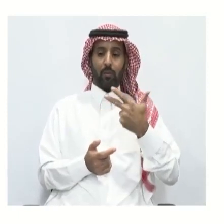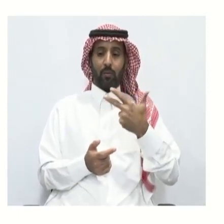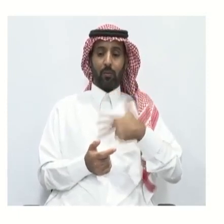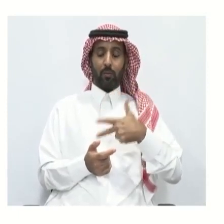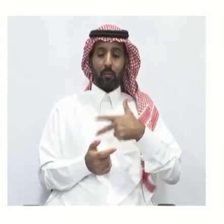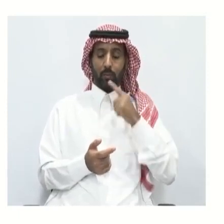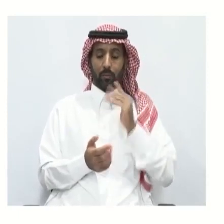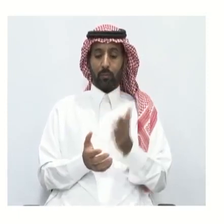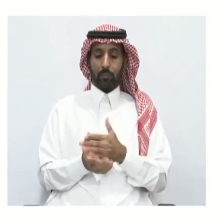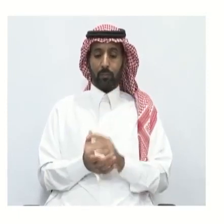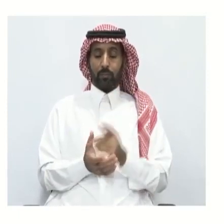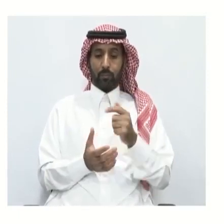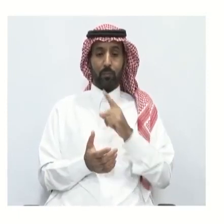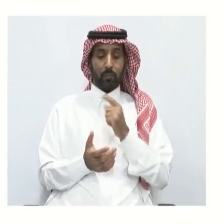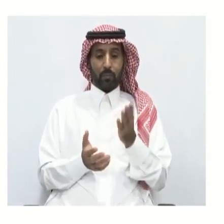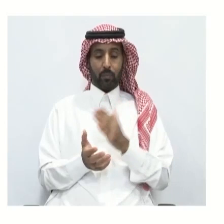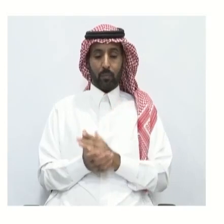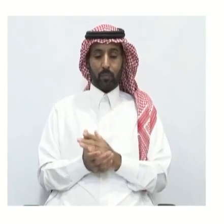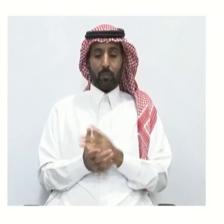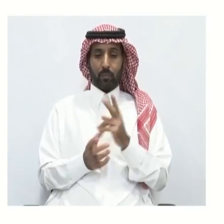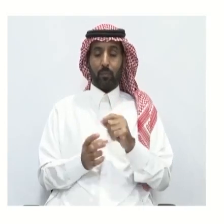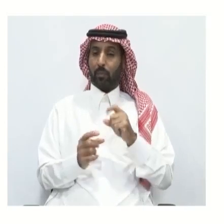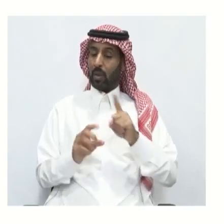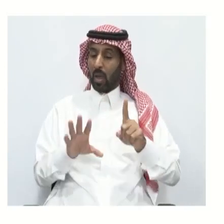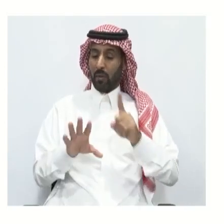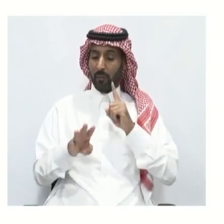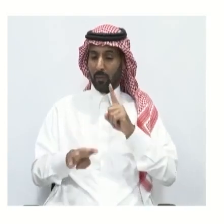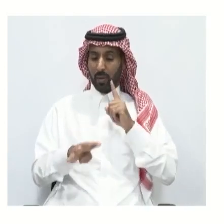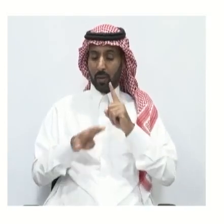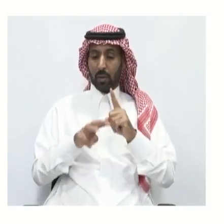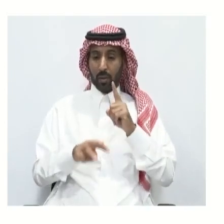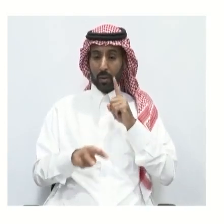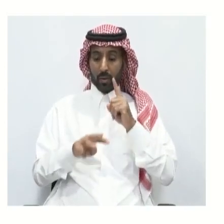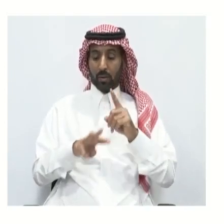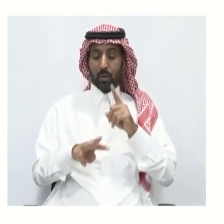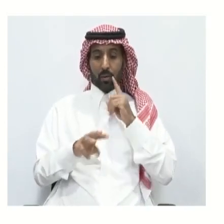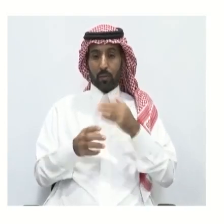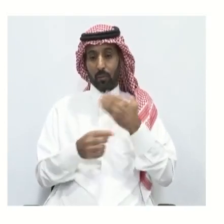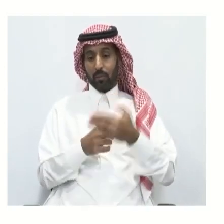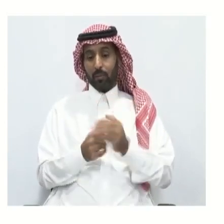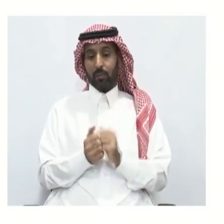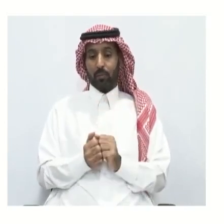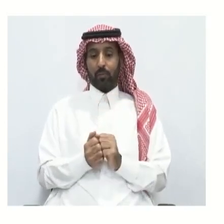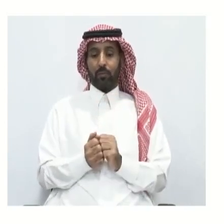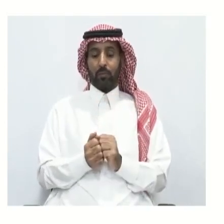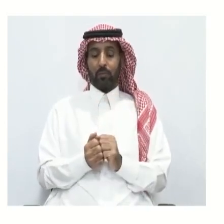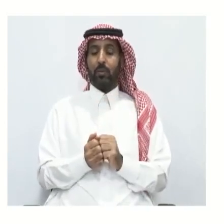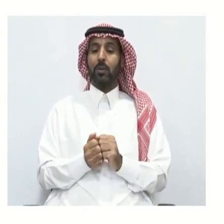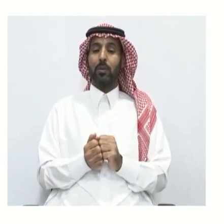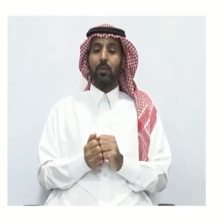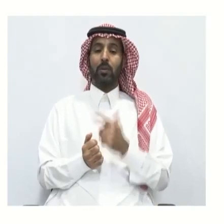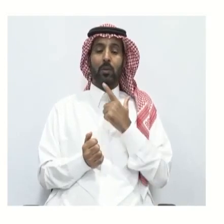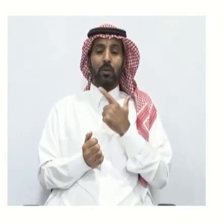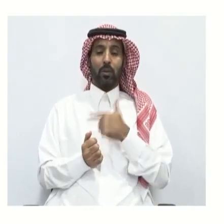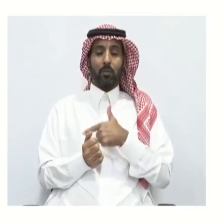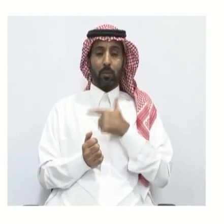207.885 من 1000 جرام من الكبريتيد اذا مولات كبريتيد الحديد وهي 750 من الف مول منك